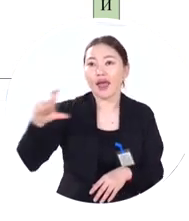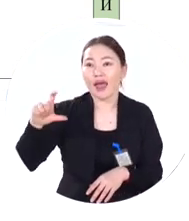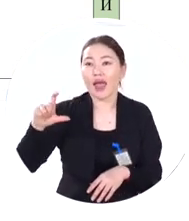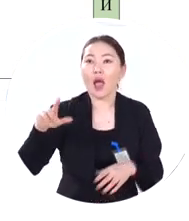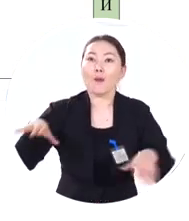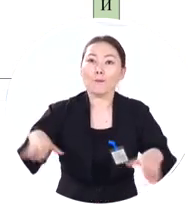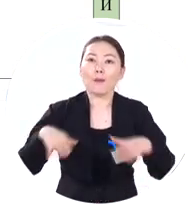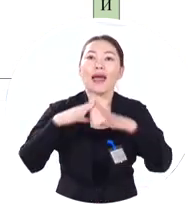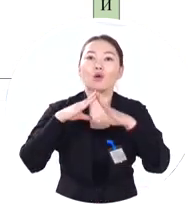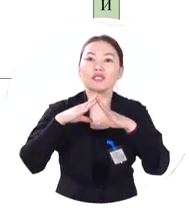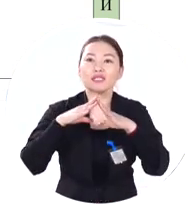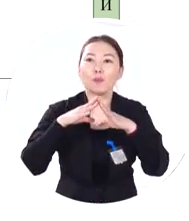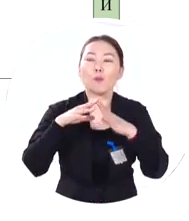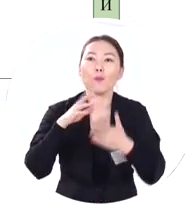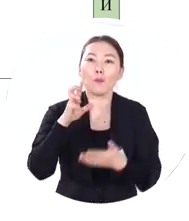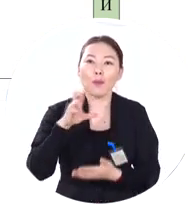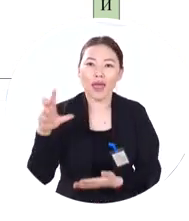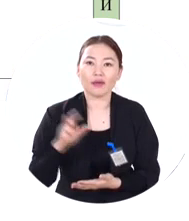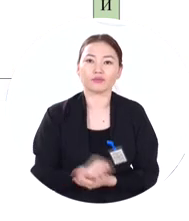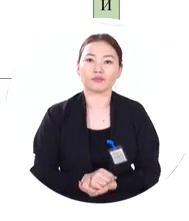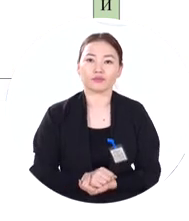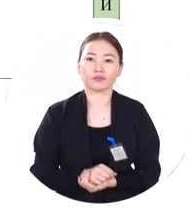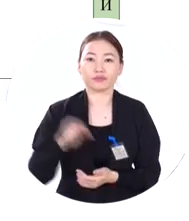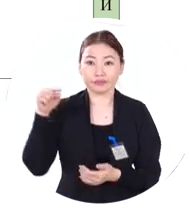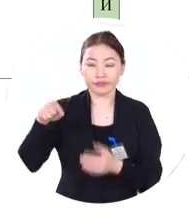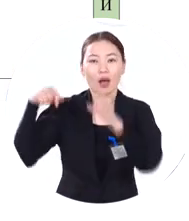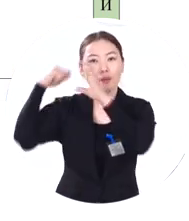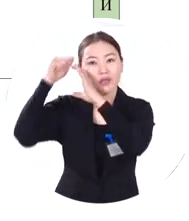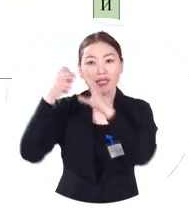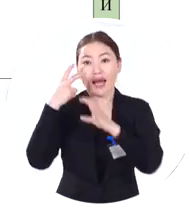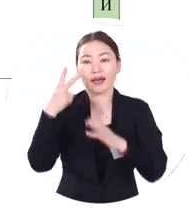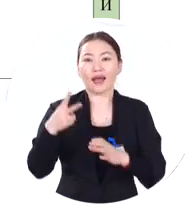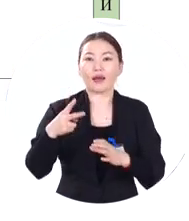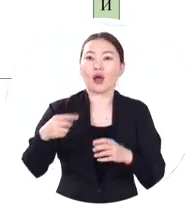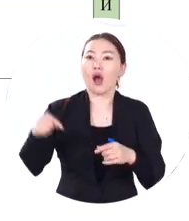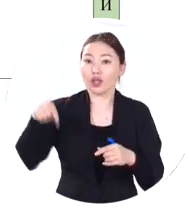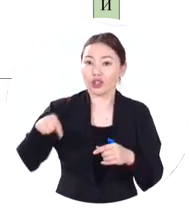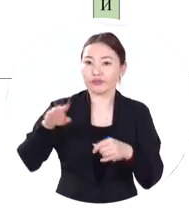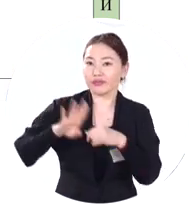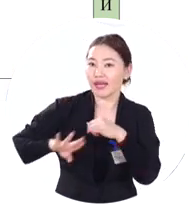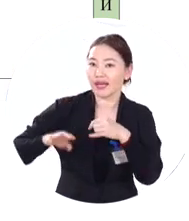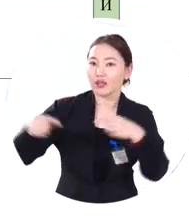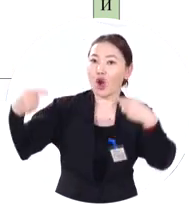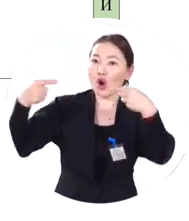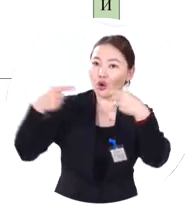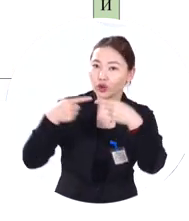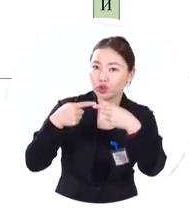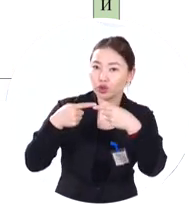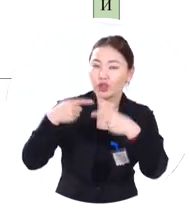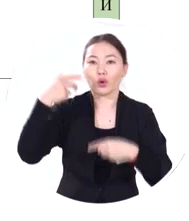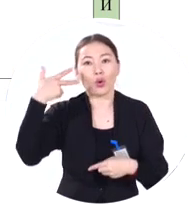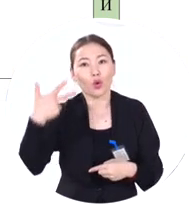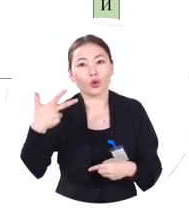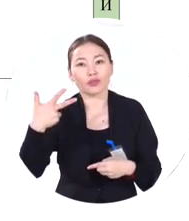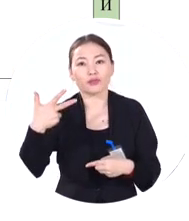бүхэн маань бичлэгээс олж харах хэрэгтэй байгаа. За, мөн хөндлөнгийн 3 дахь буюу энэхүү бичлэгээс олж харах 2 дахь асуулт маань юу